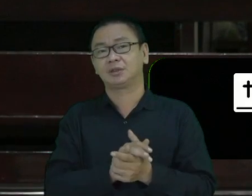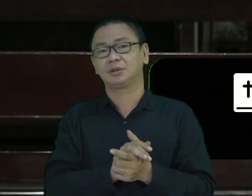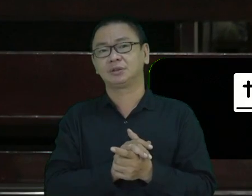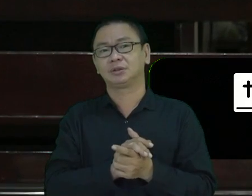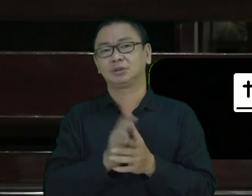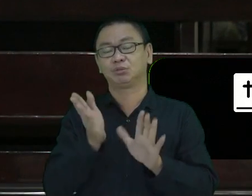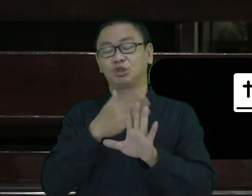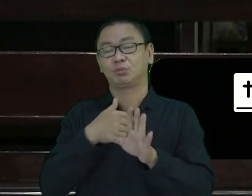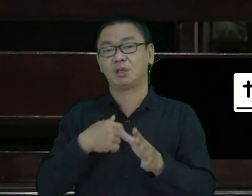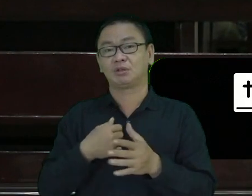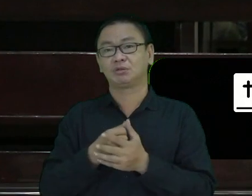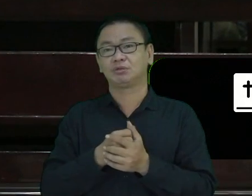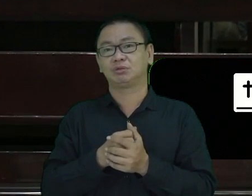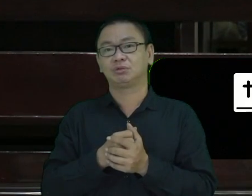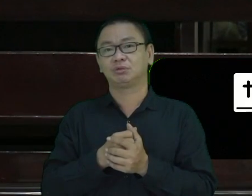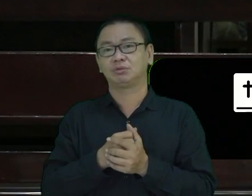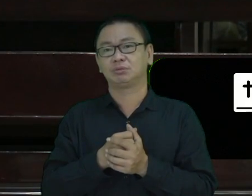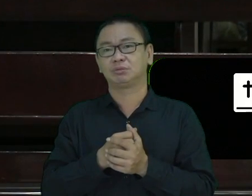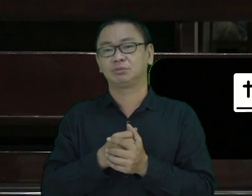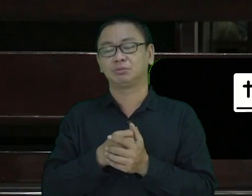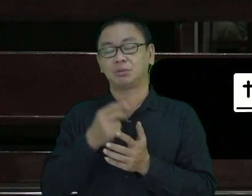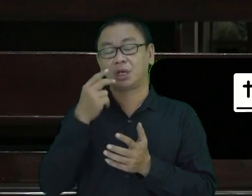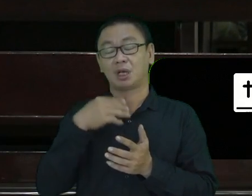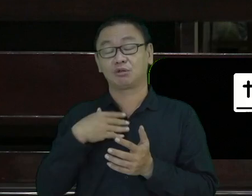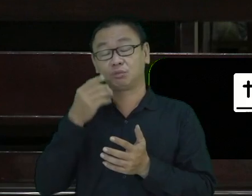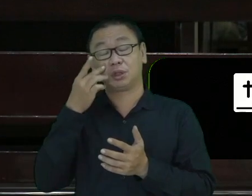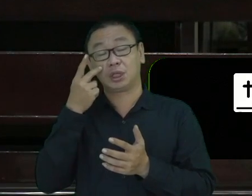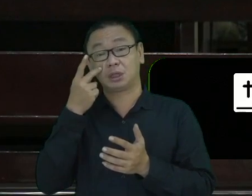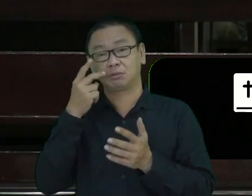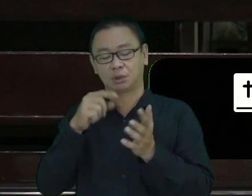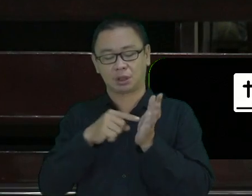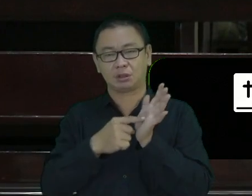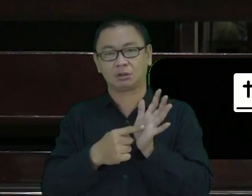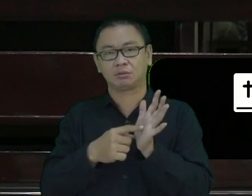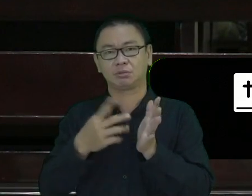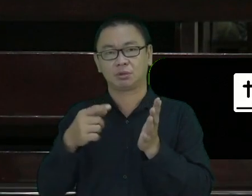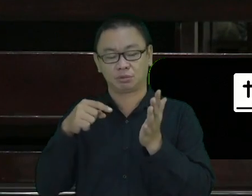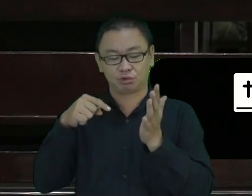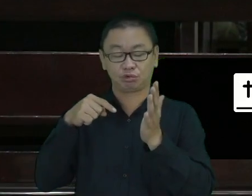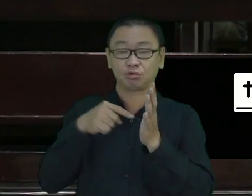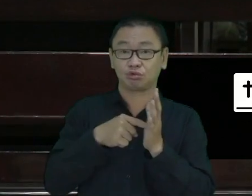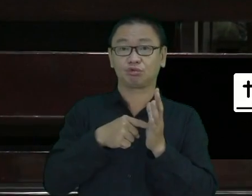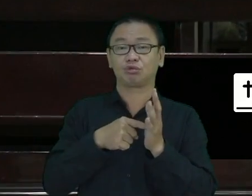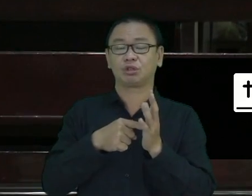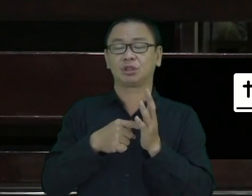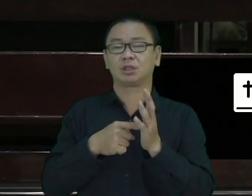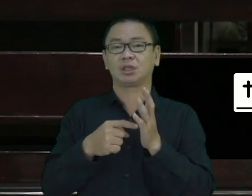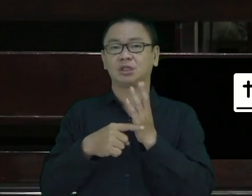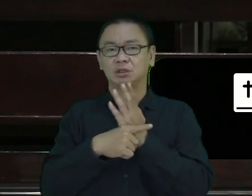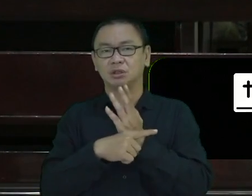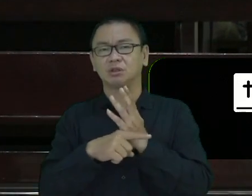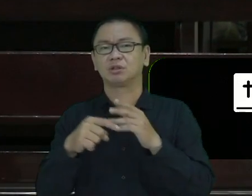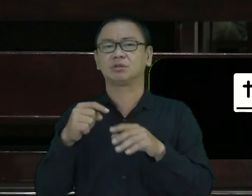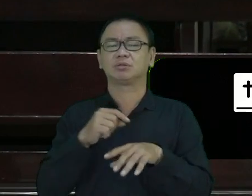"Sebelum aku melihat bekas paku pada tangannya dan sebelum aku mencucukkan jariku ke dalam bekas paku itu